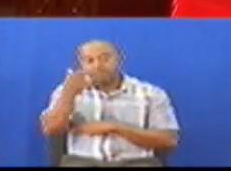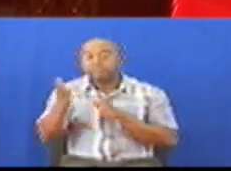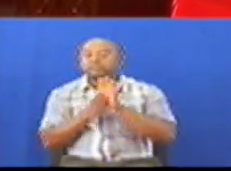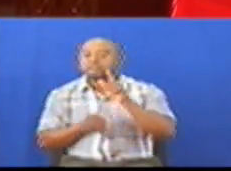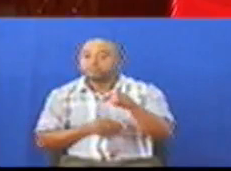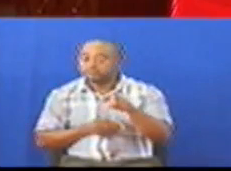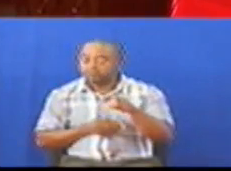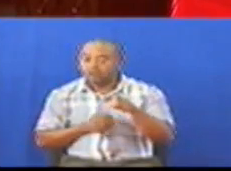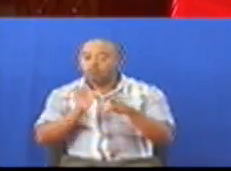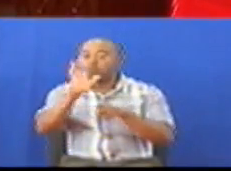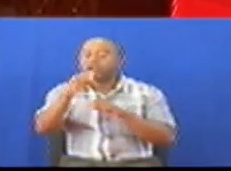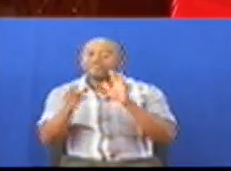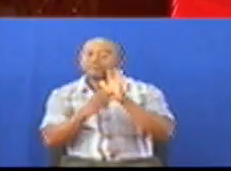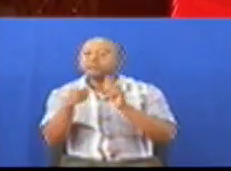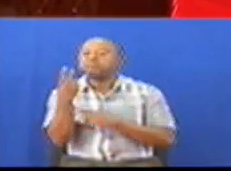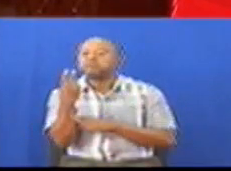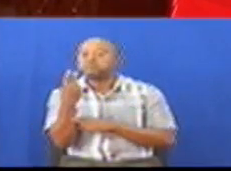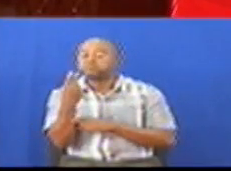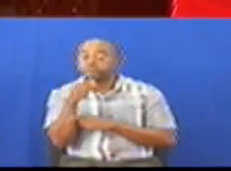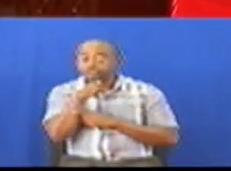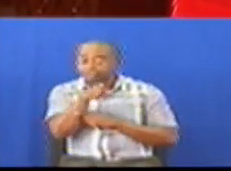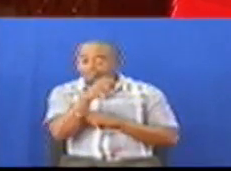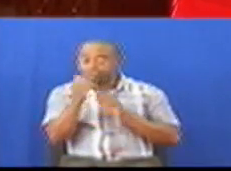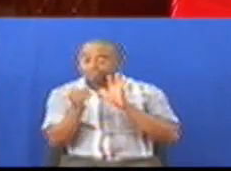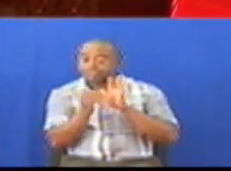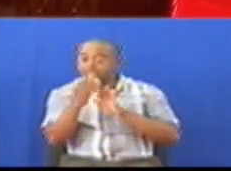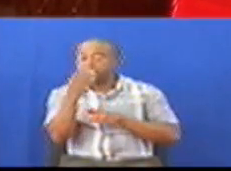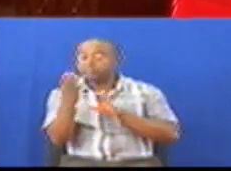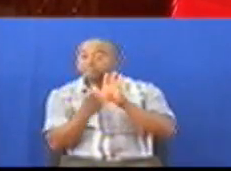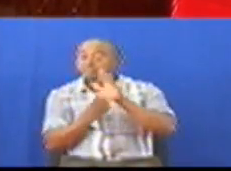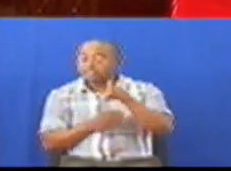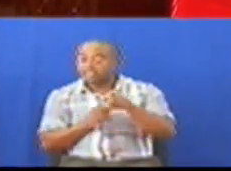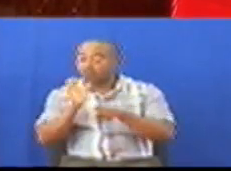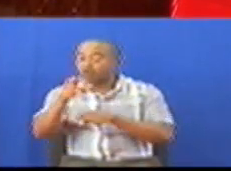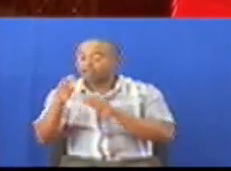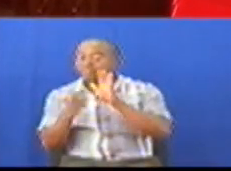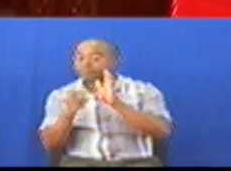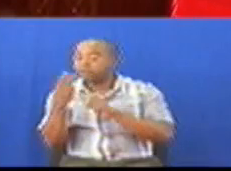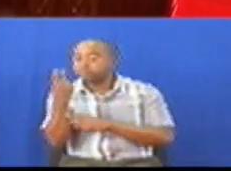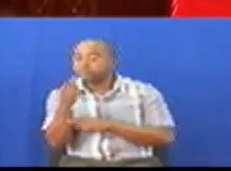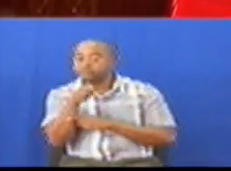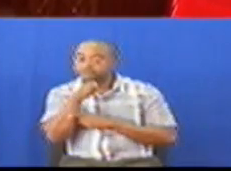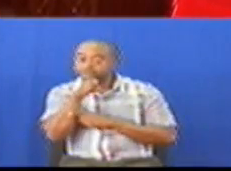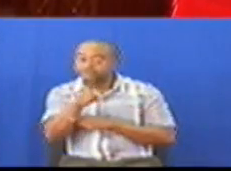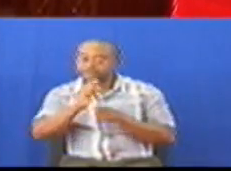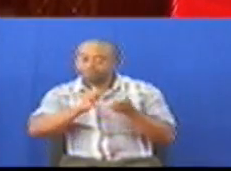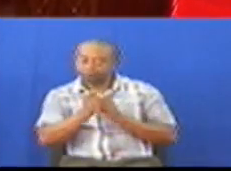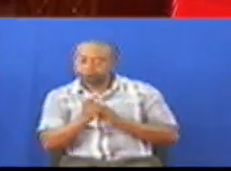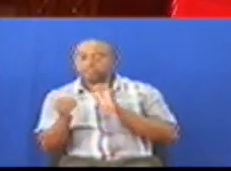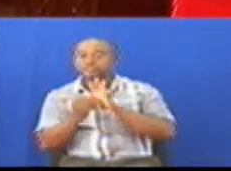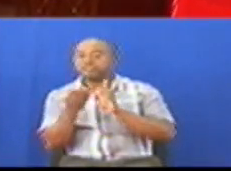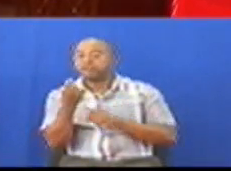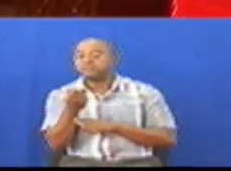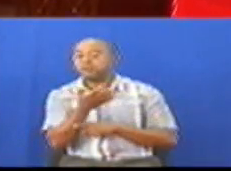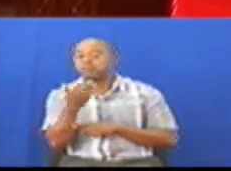1982. Kulingana na sheria ya fedha namba 9 ya mwaka 1982 ya serikali za mitaa iliyorekebishwa na sheria za fedha namba